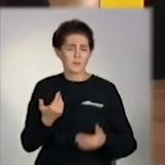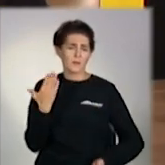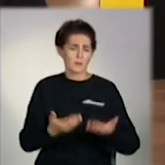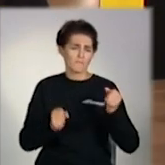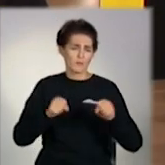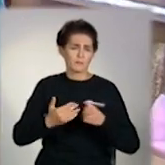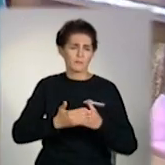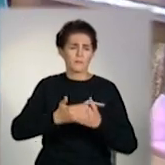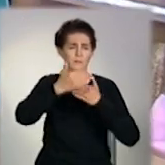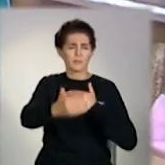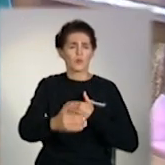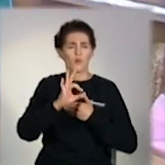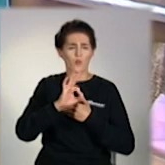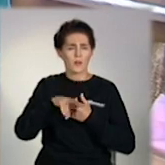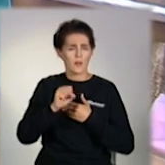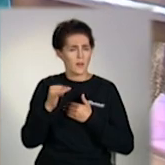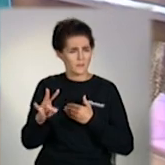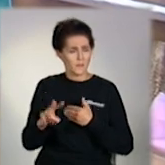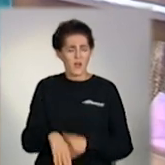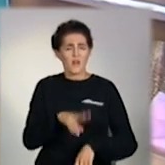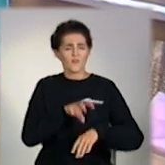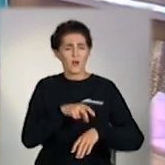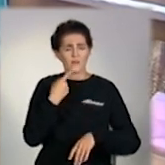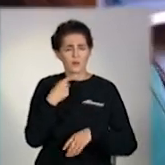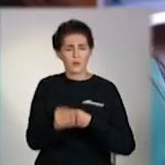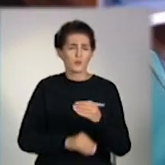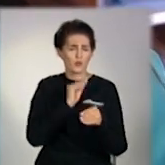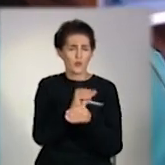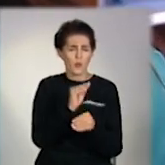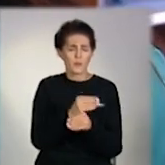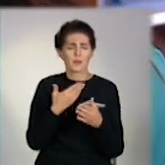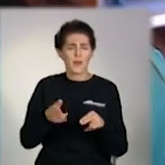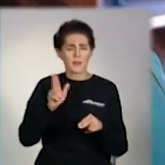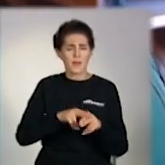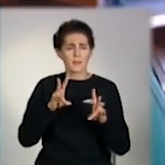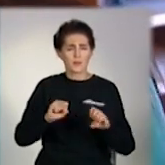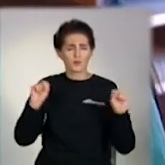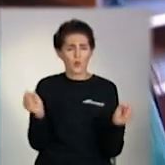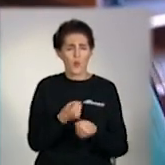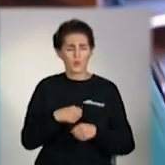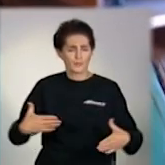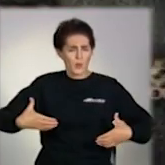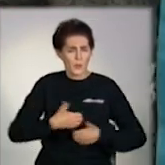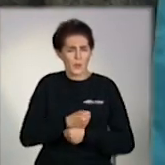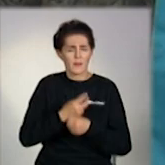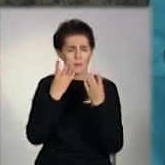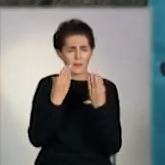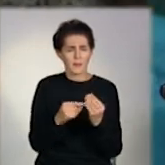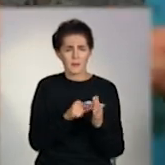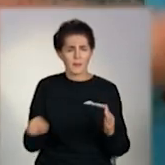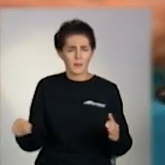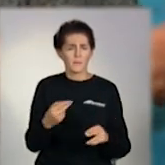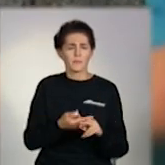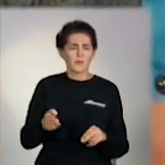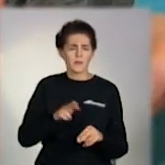онлайн просто с человеком. Лікарі ж наголошують, онлайн-додатки, які розраховані на швидке схуднення за декілька днів, взагалі не